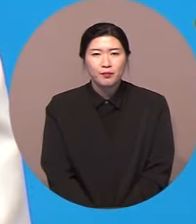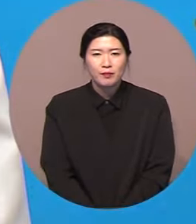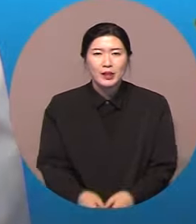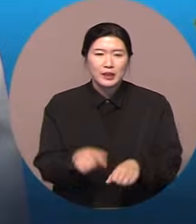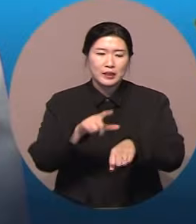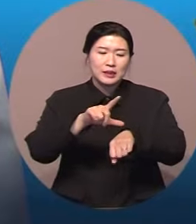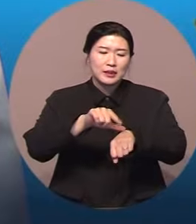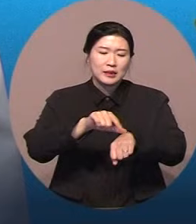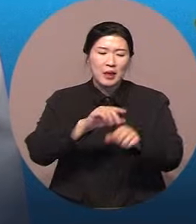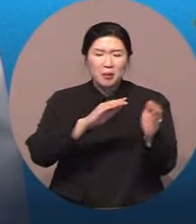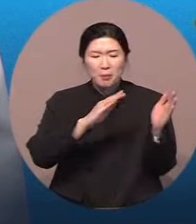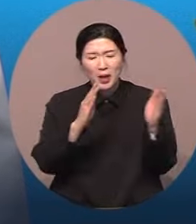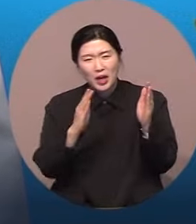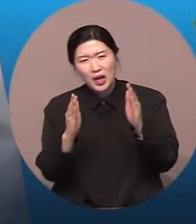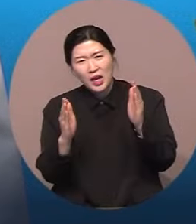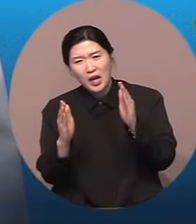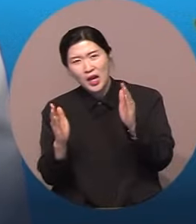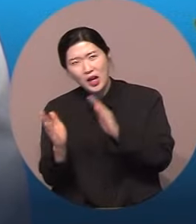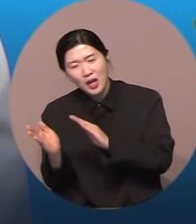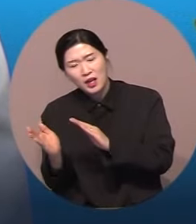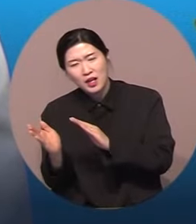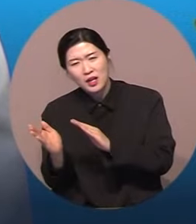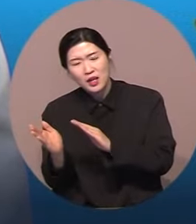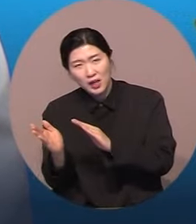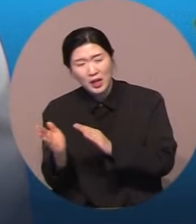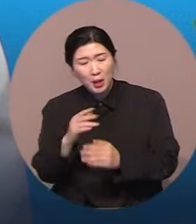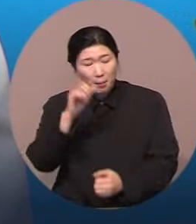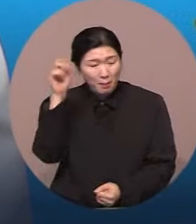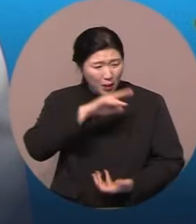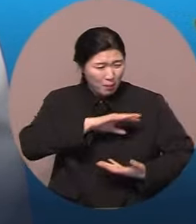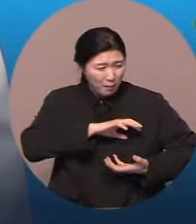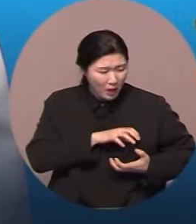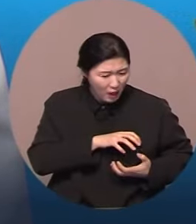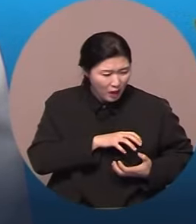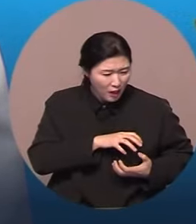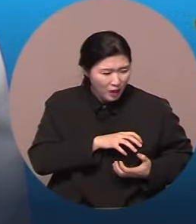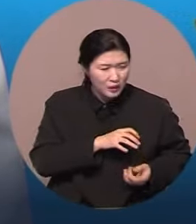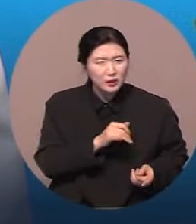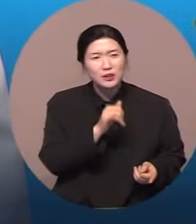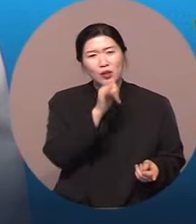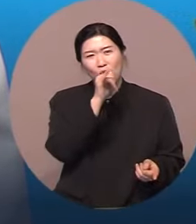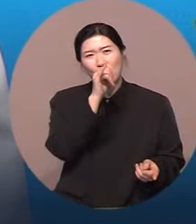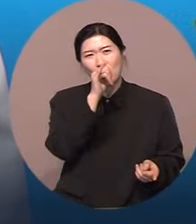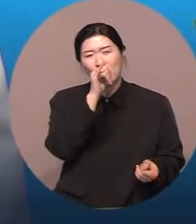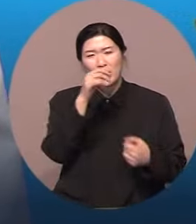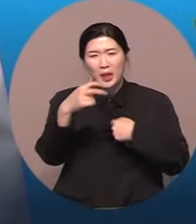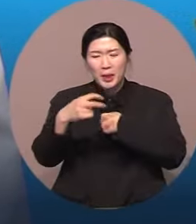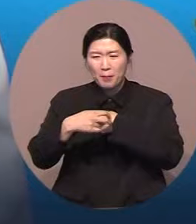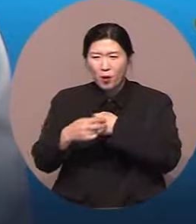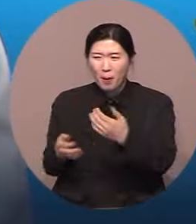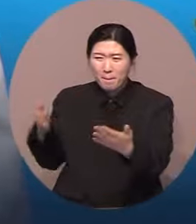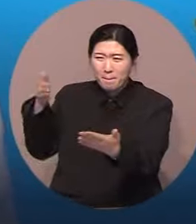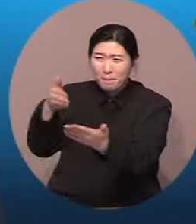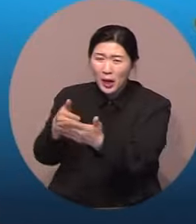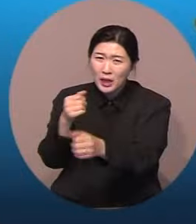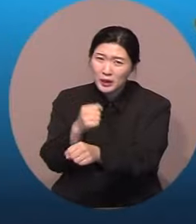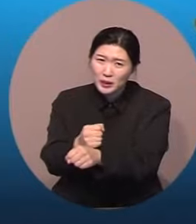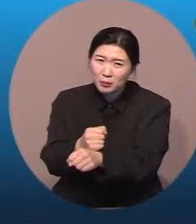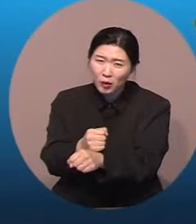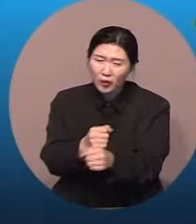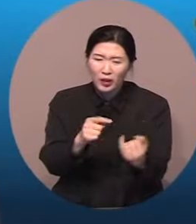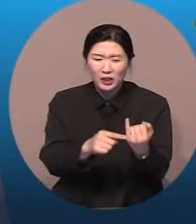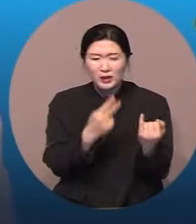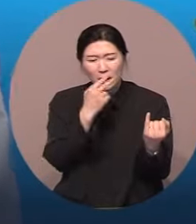좀 지체되는 상황에서 이제 갑자기 이제 심정지가 온 상황이기 때문에 좀 더 빨리